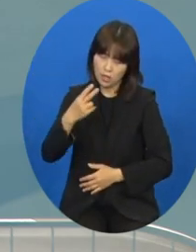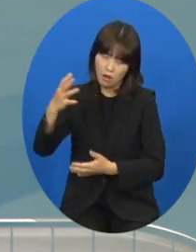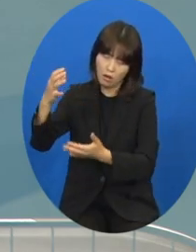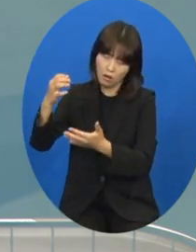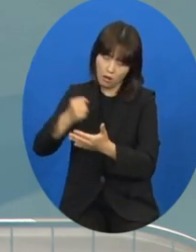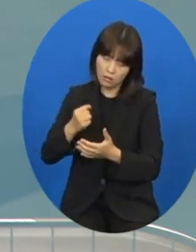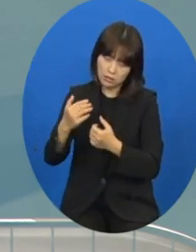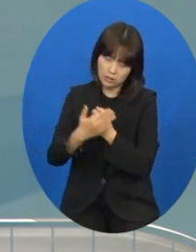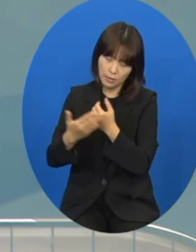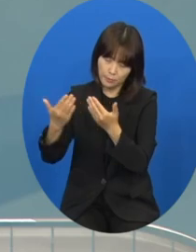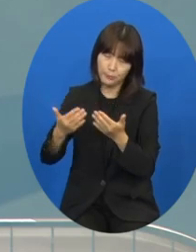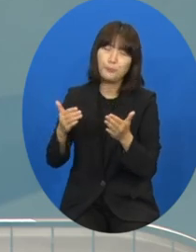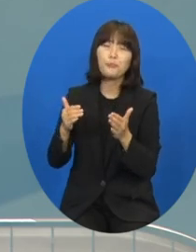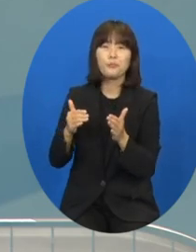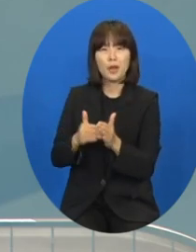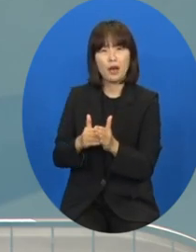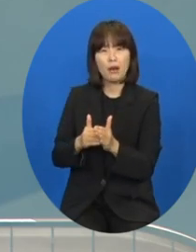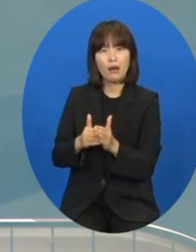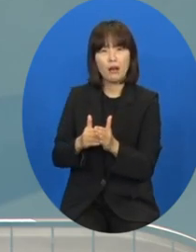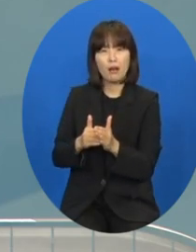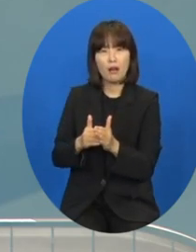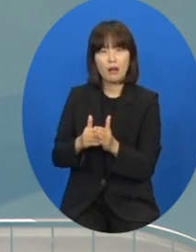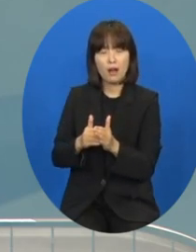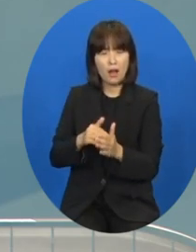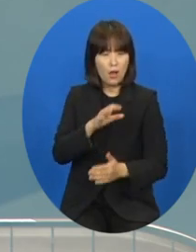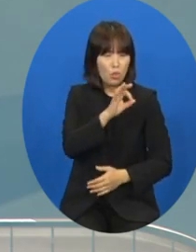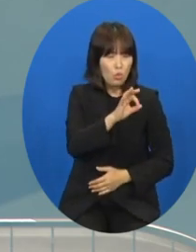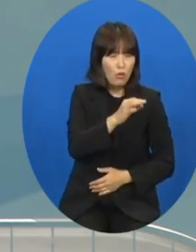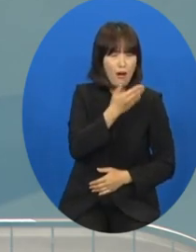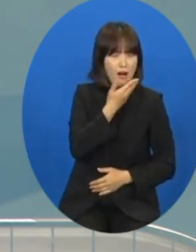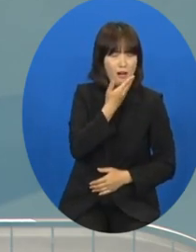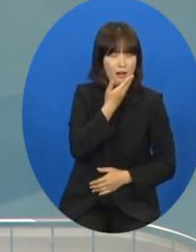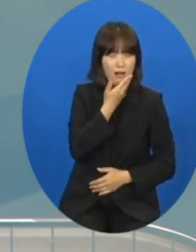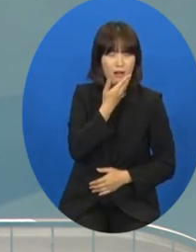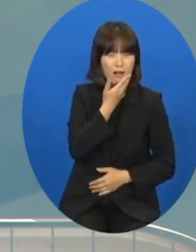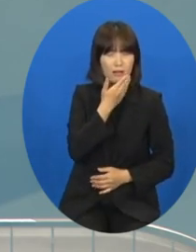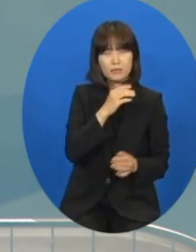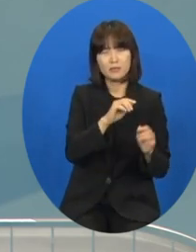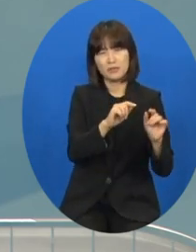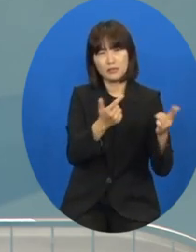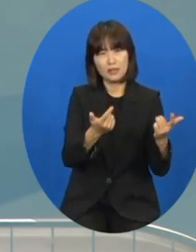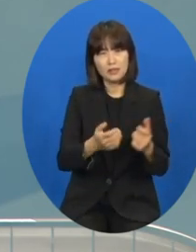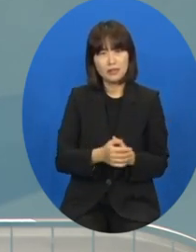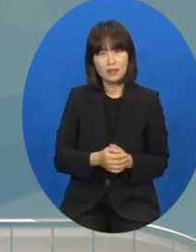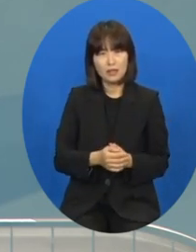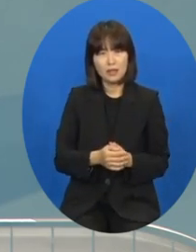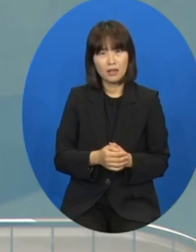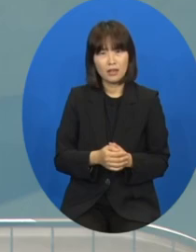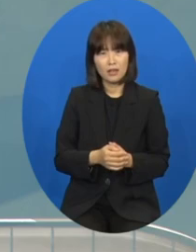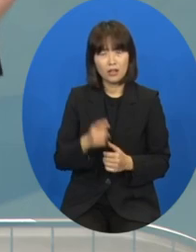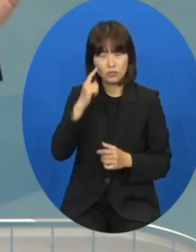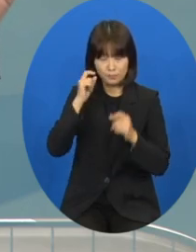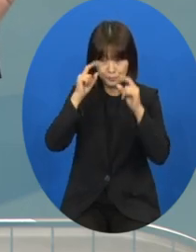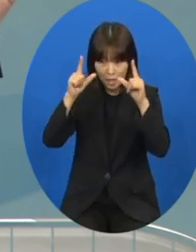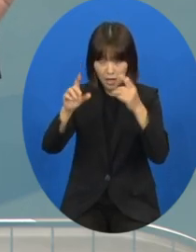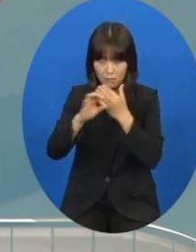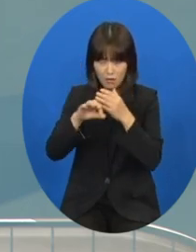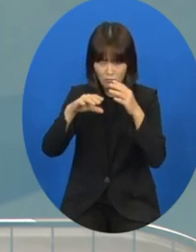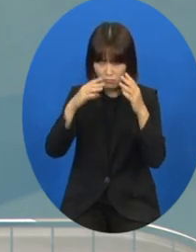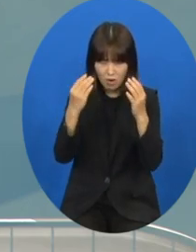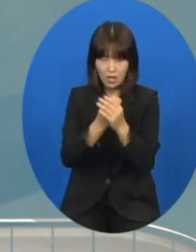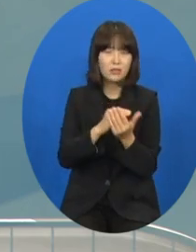받았다, 세상에 돈이 뭐가 아까워요? 보는 눈이 열리면 완전히